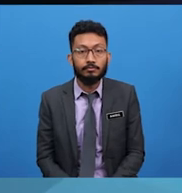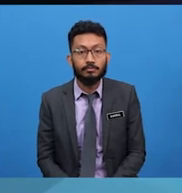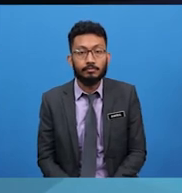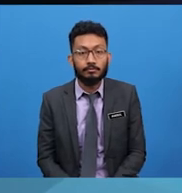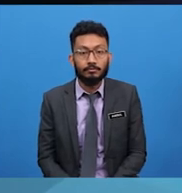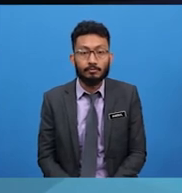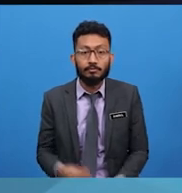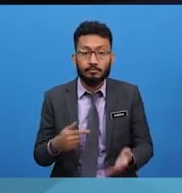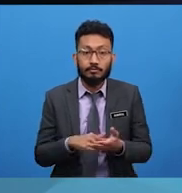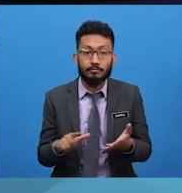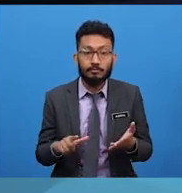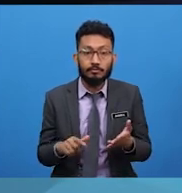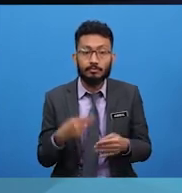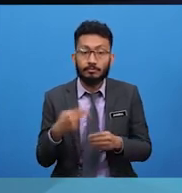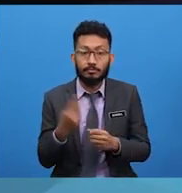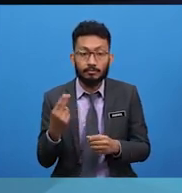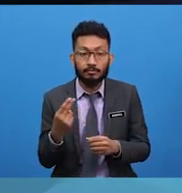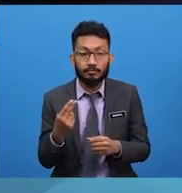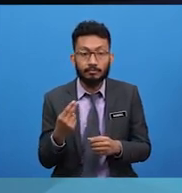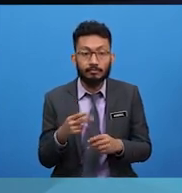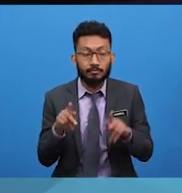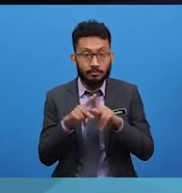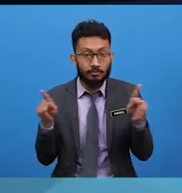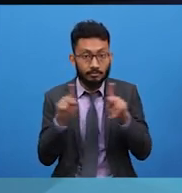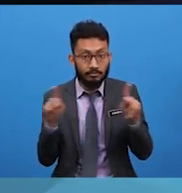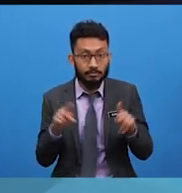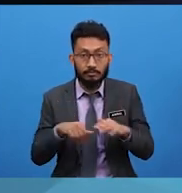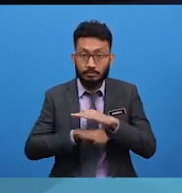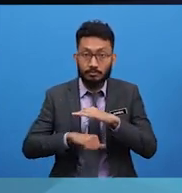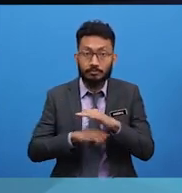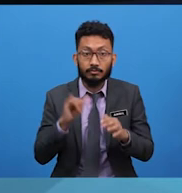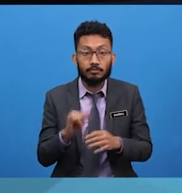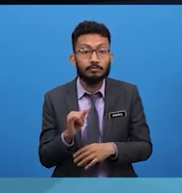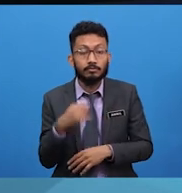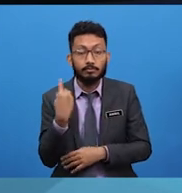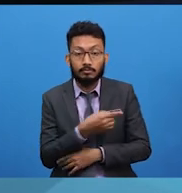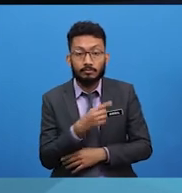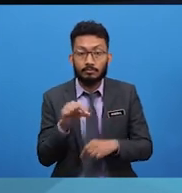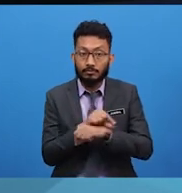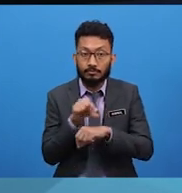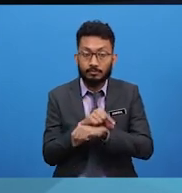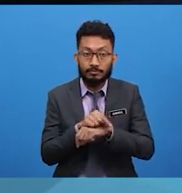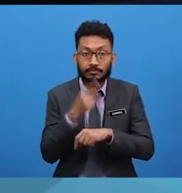Inilah hasil garisan pola asas yang akan kita gunakan untuk mendraft pola seterusnya.